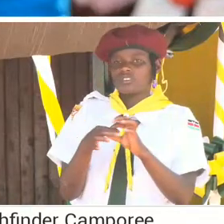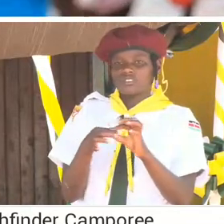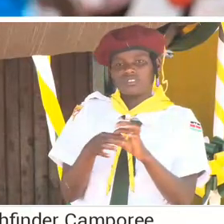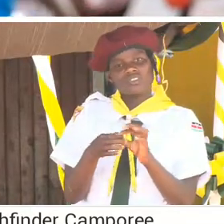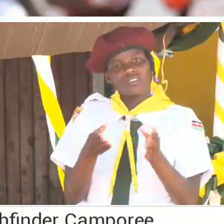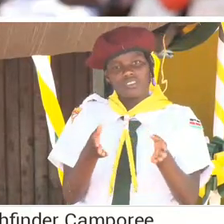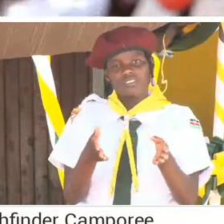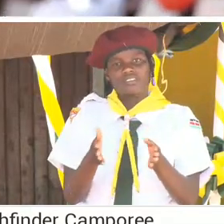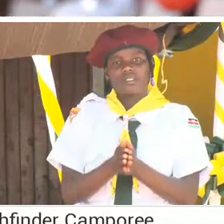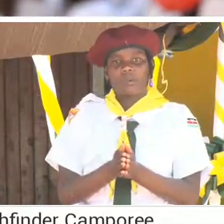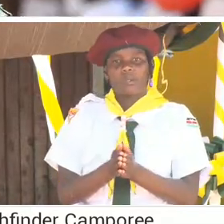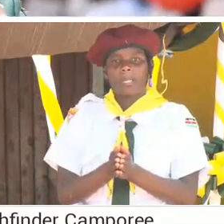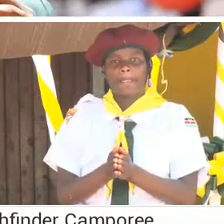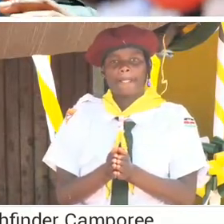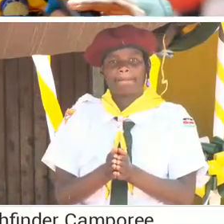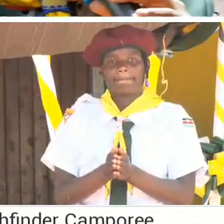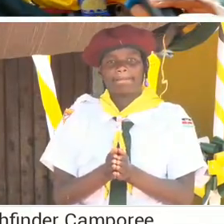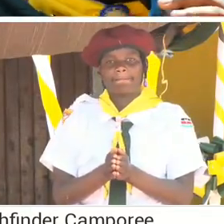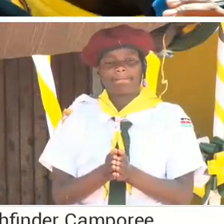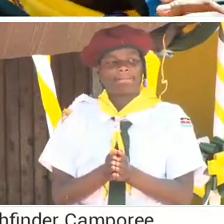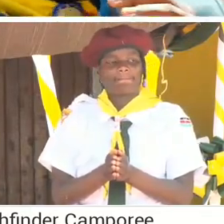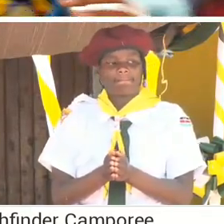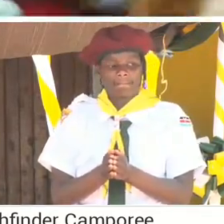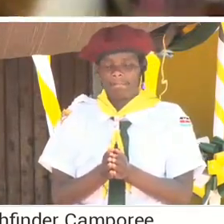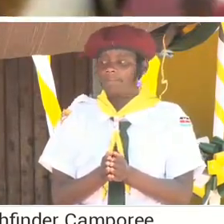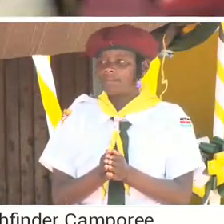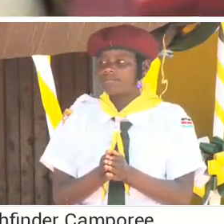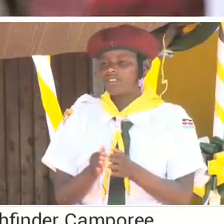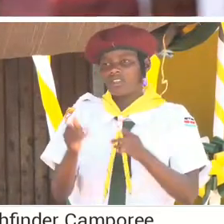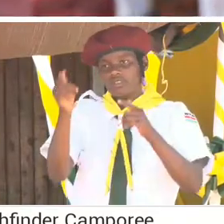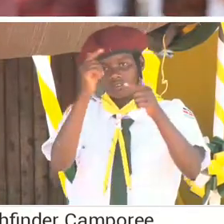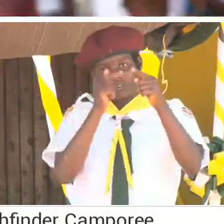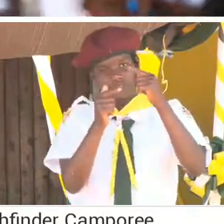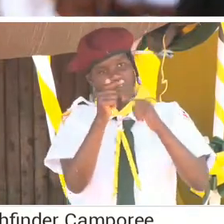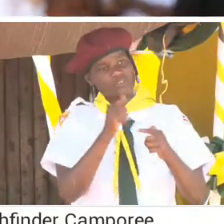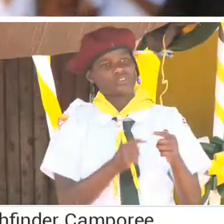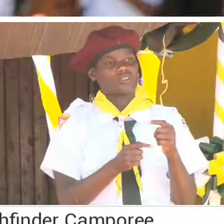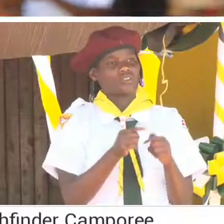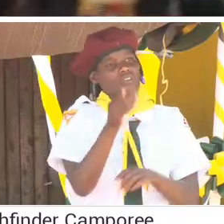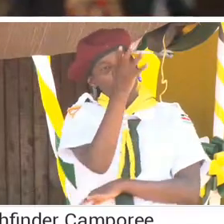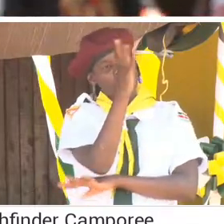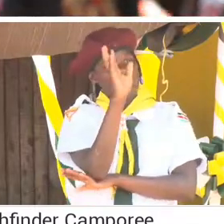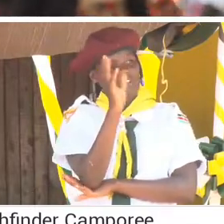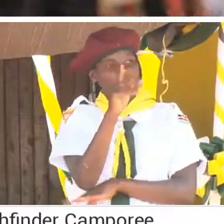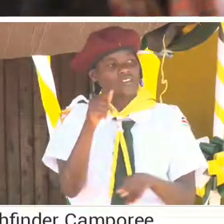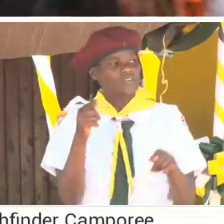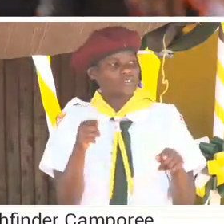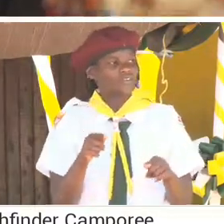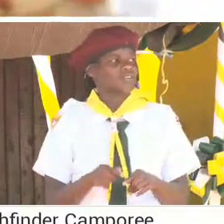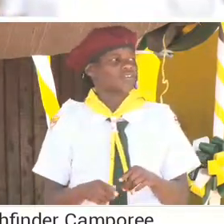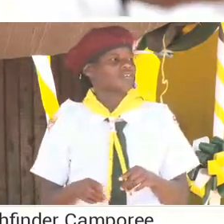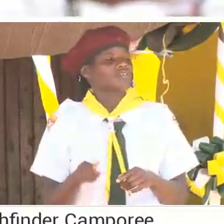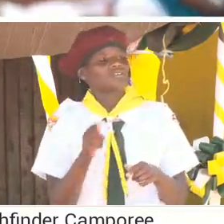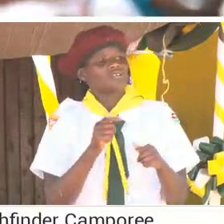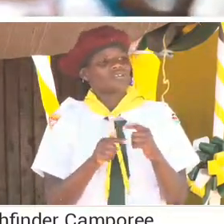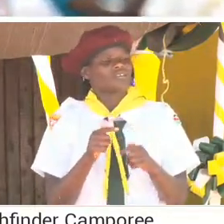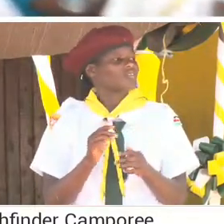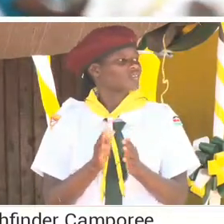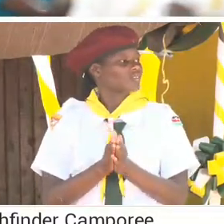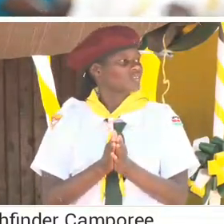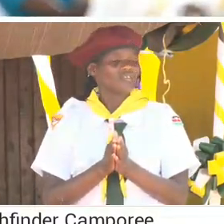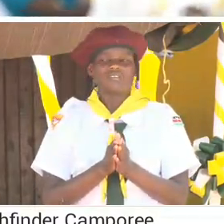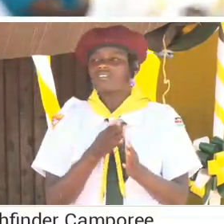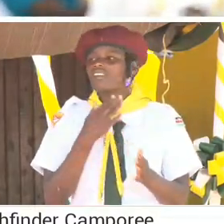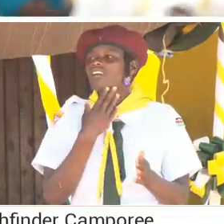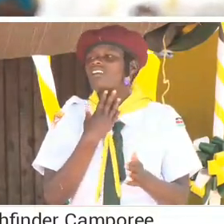kila ambaye yuko tayari kumpokea Yesu na kuanza upya. Njoo. Mchana wa leo inawezekana uko hapo. Na unatamani kuungana